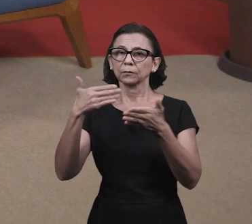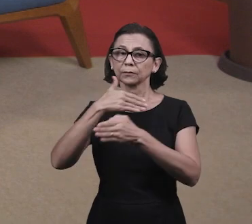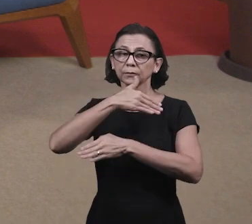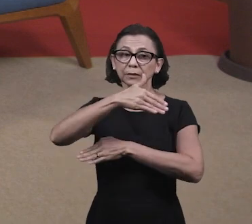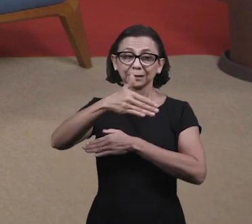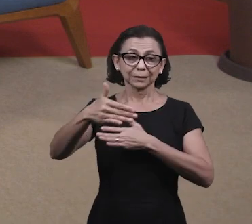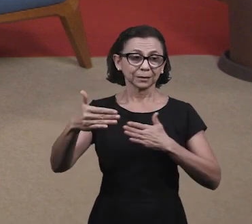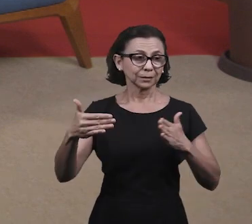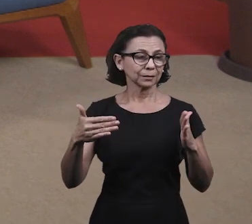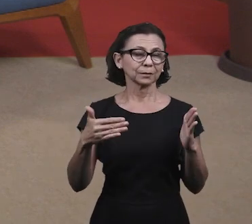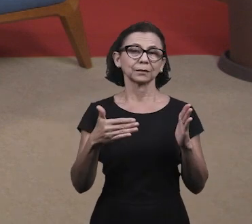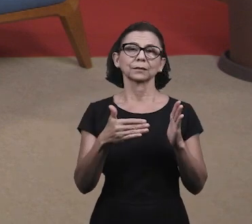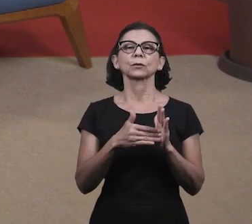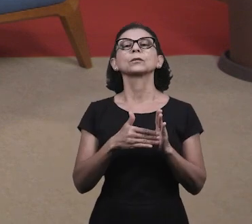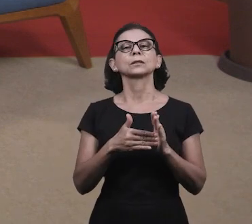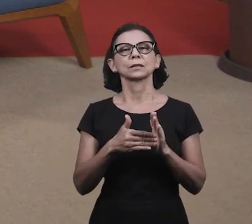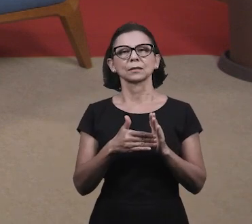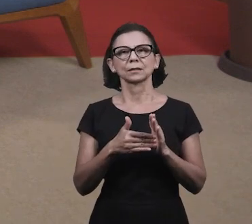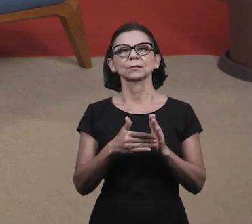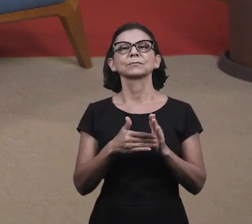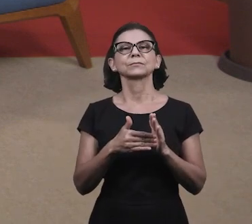Donc, on peut en déduire ici